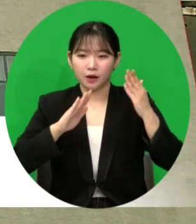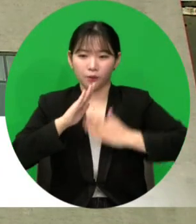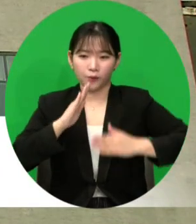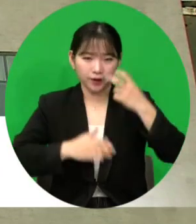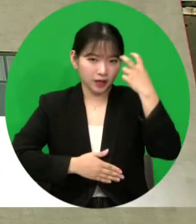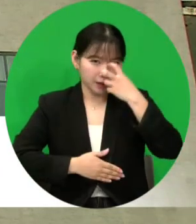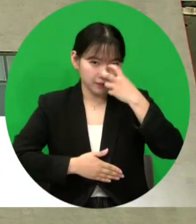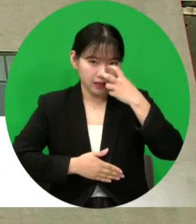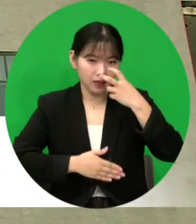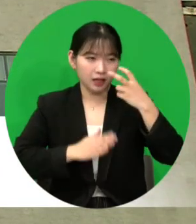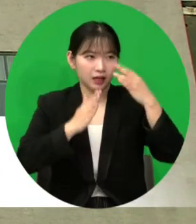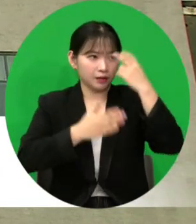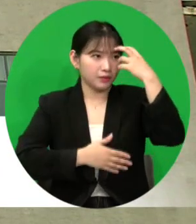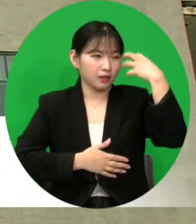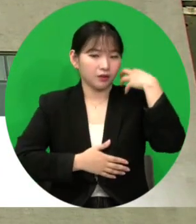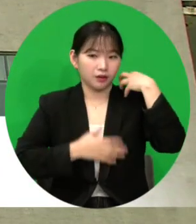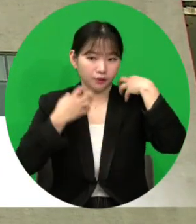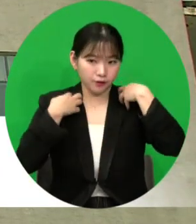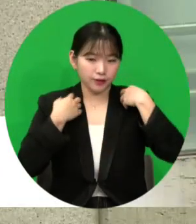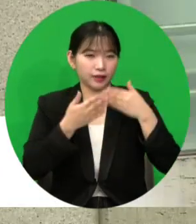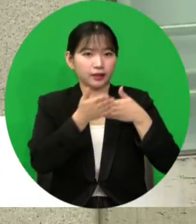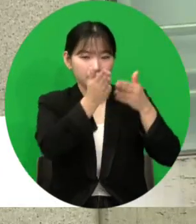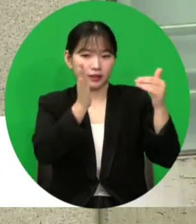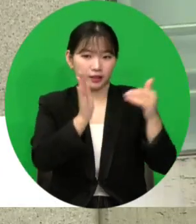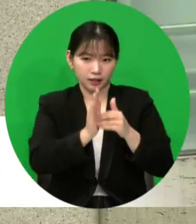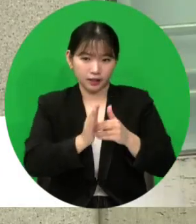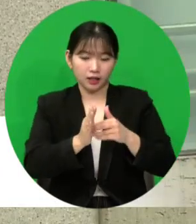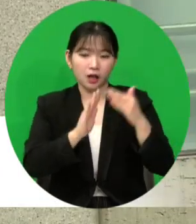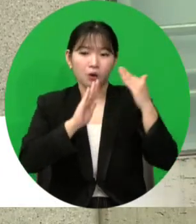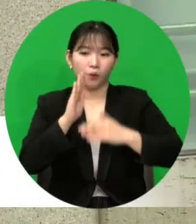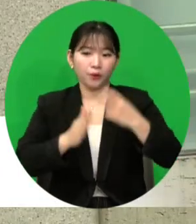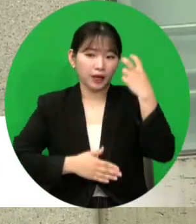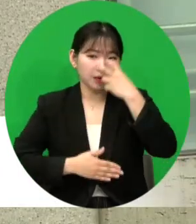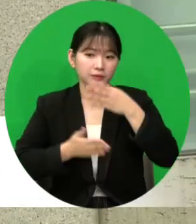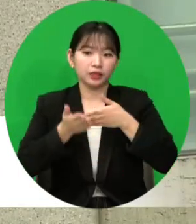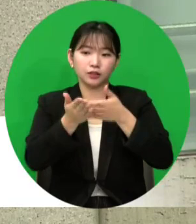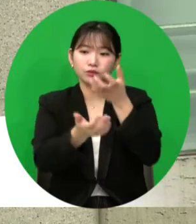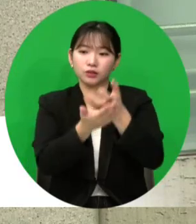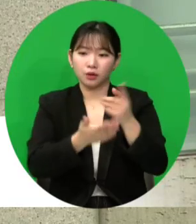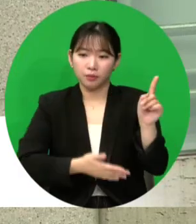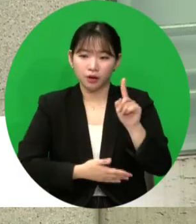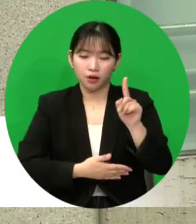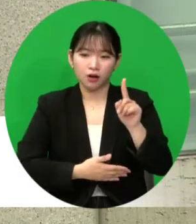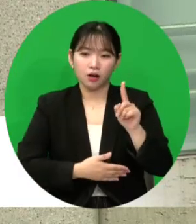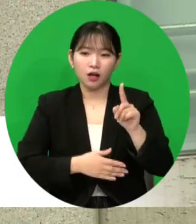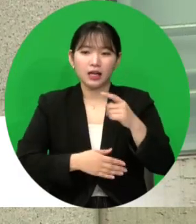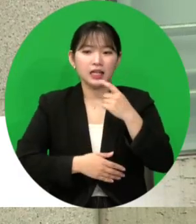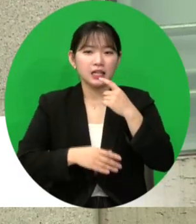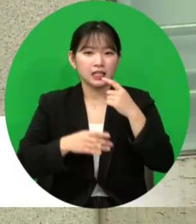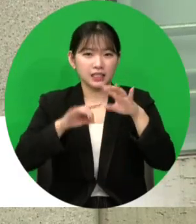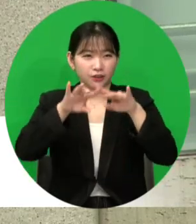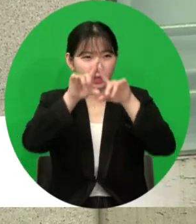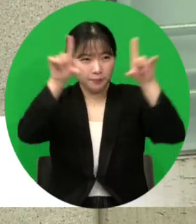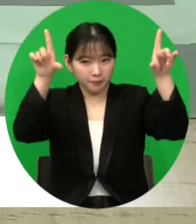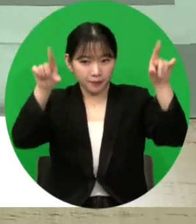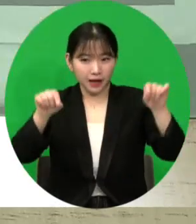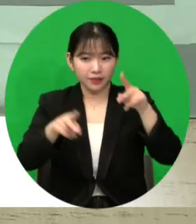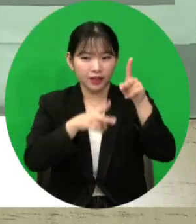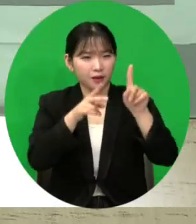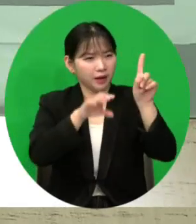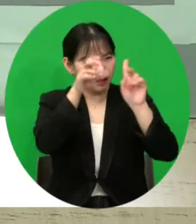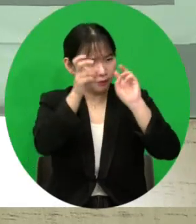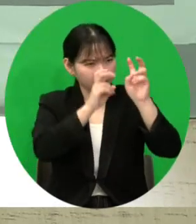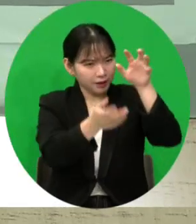감사원에 청구했습니다 전교조가 제출한 공익 감사 청구서에는 전광판 사업에 특정 업체 독식